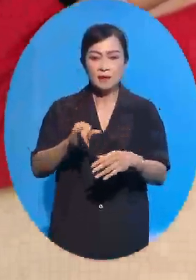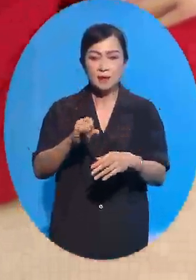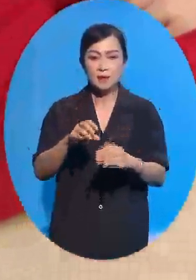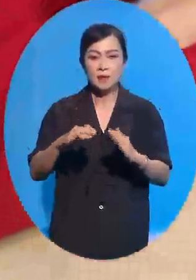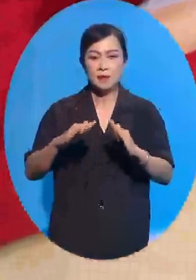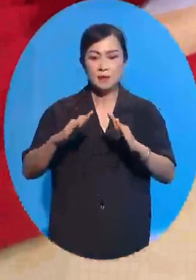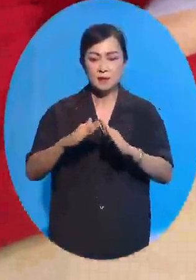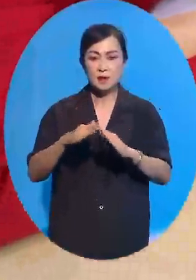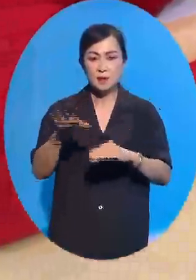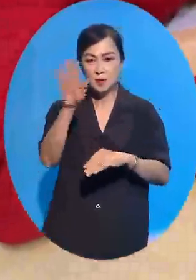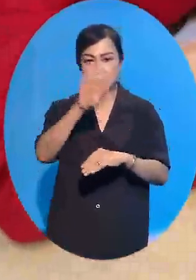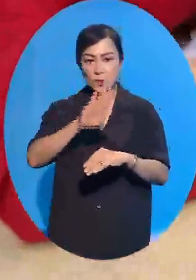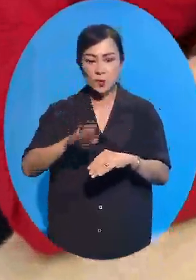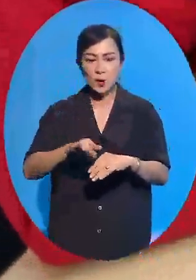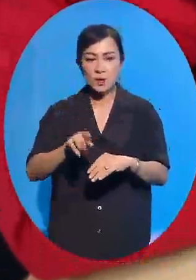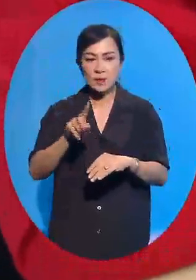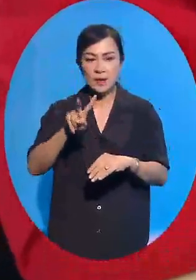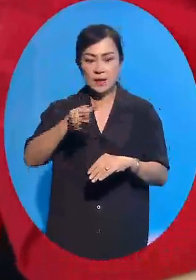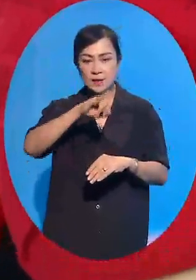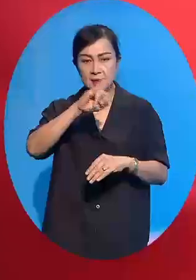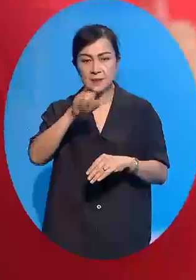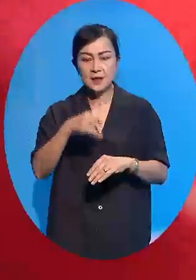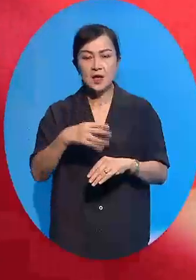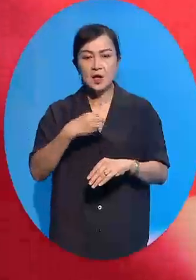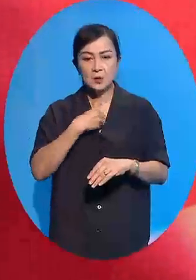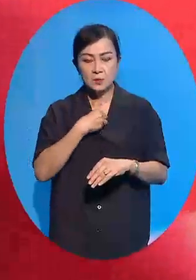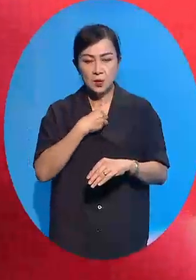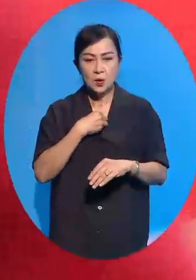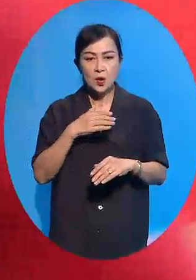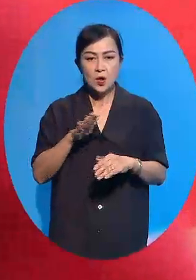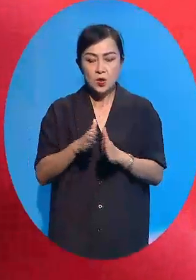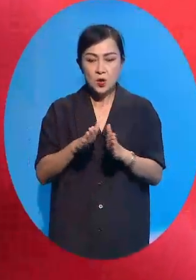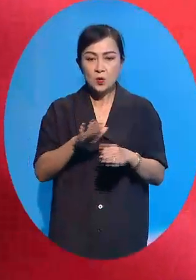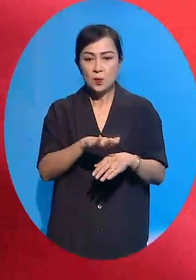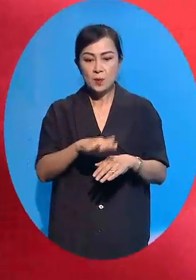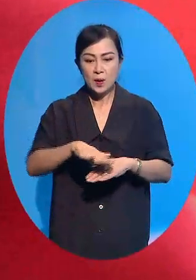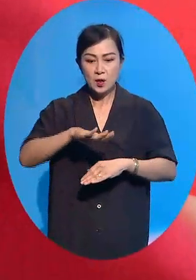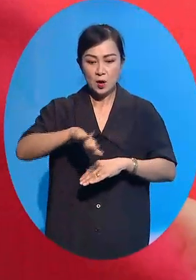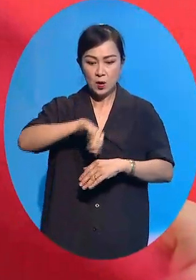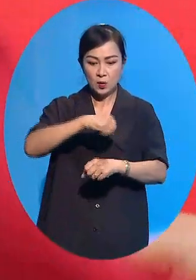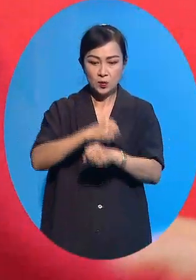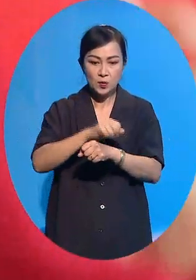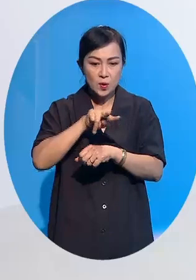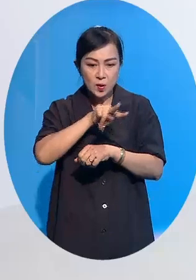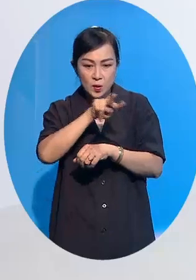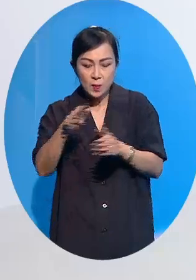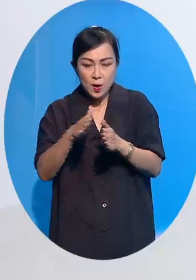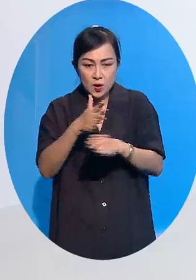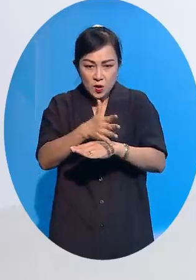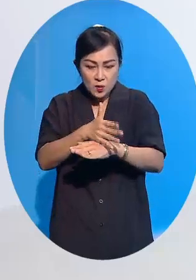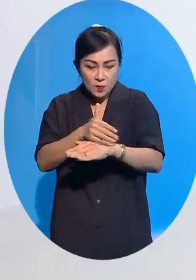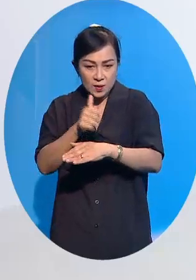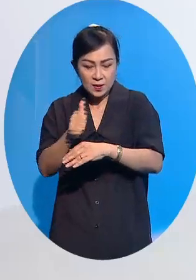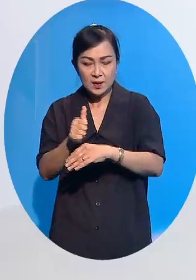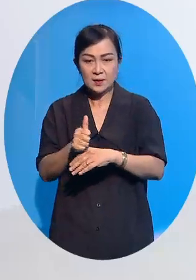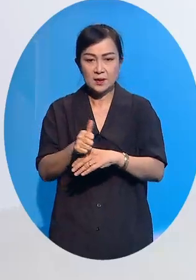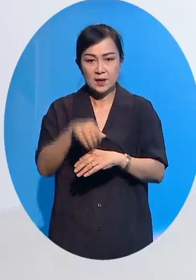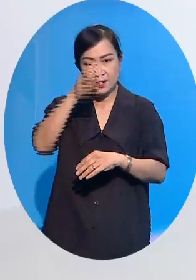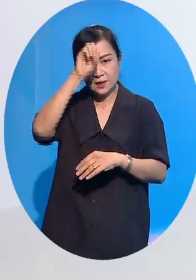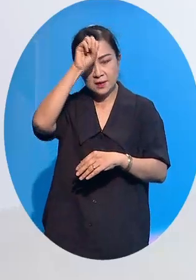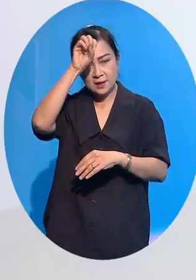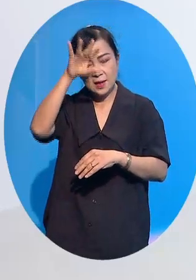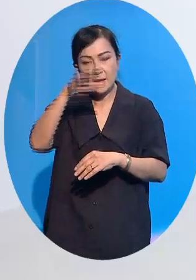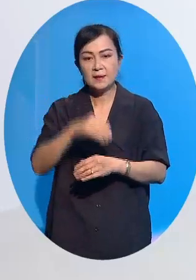cơ sở trên toàn quốc tại 12 tỉnh thành. Chúng tôi có rất nhiều học viên nhỏ tuổi và cũng đã khám phá được rất nhiều năng khiếu của các em trong quá trình giảng